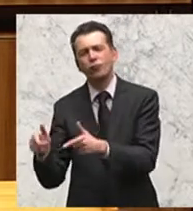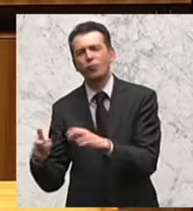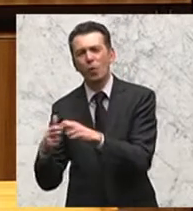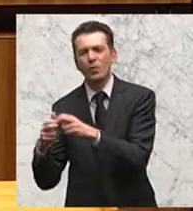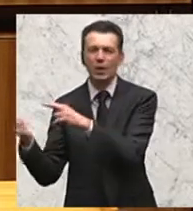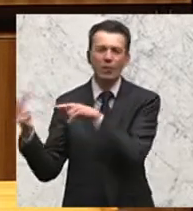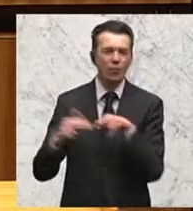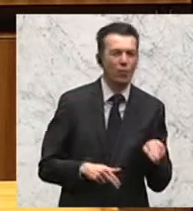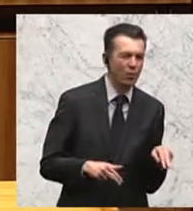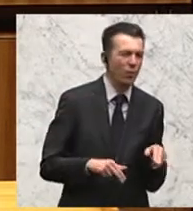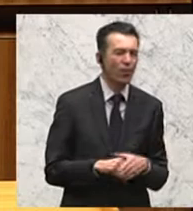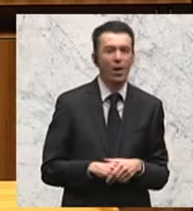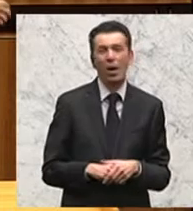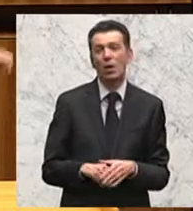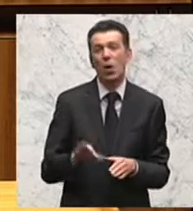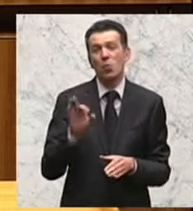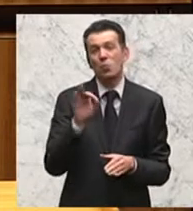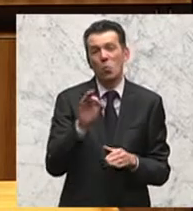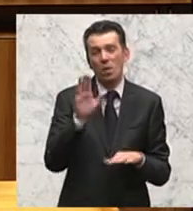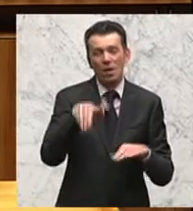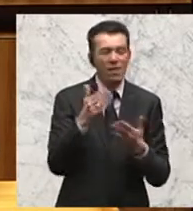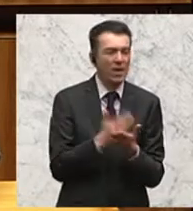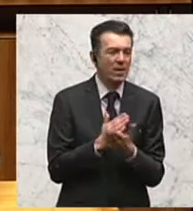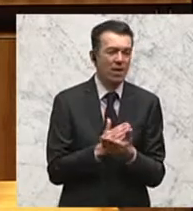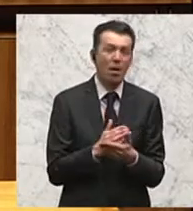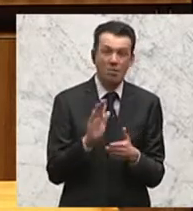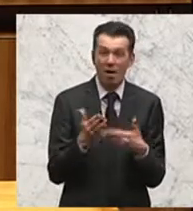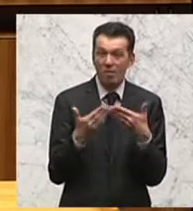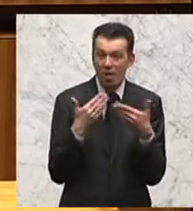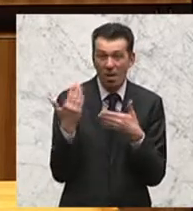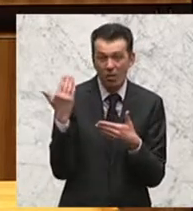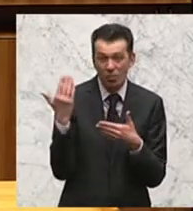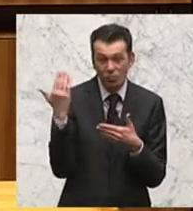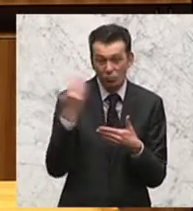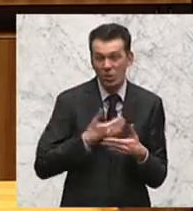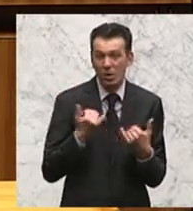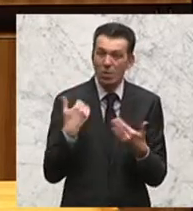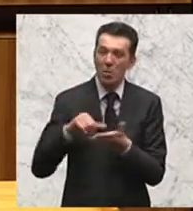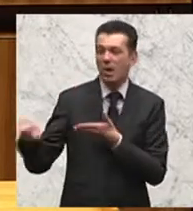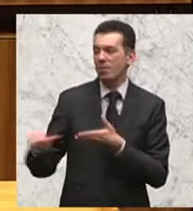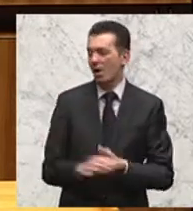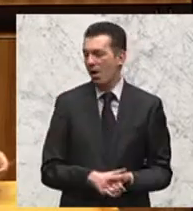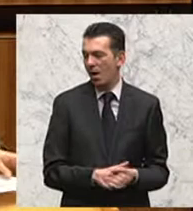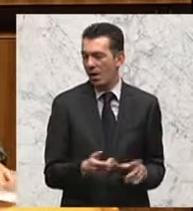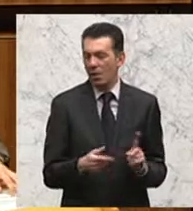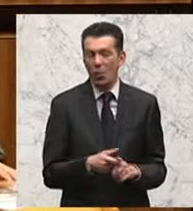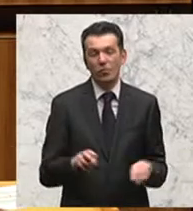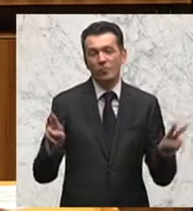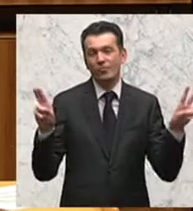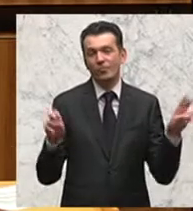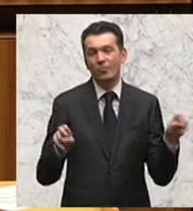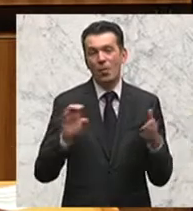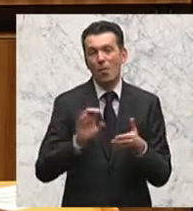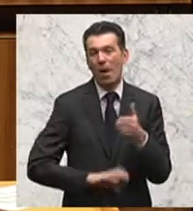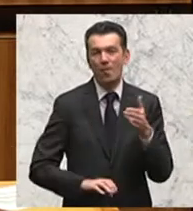Gütinand der Fertige, dank dieses Verhandlungsgeschicks zahlen wir jetzt noch mehr EU-Mitgliedsbeiträge und der sogenannte Rabatt hat